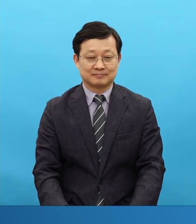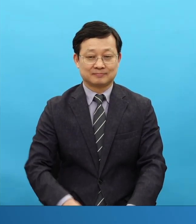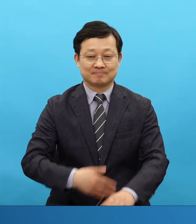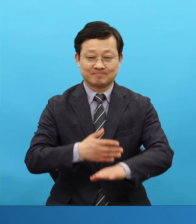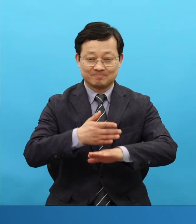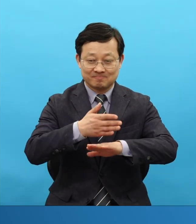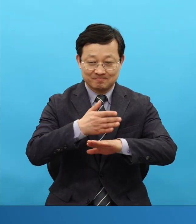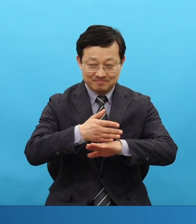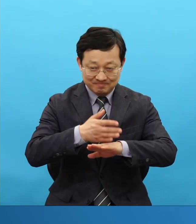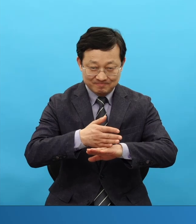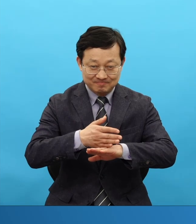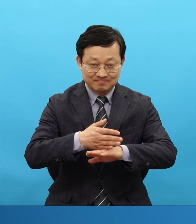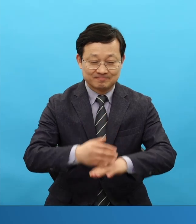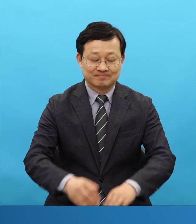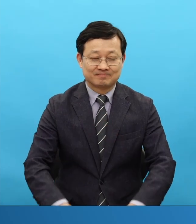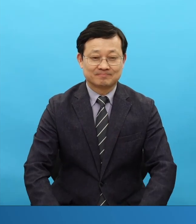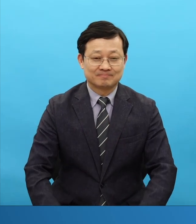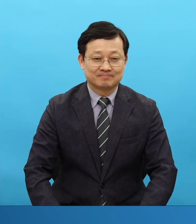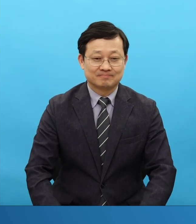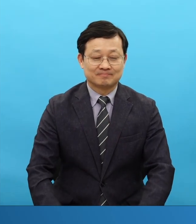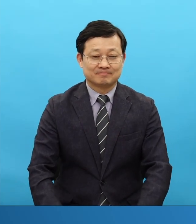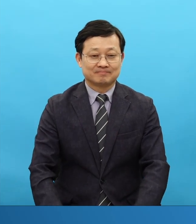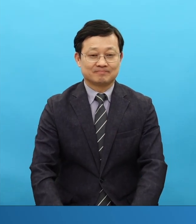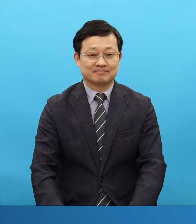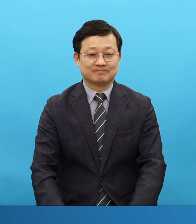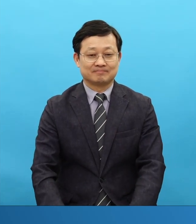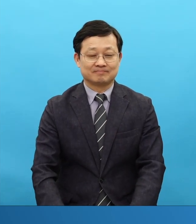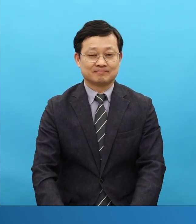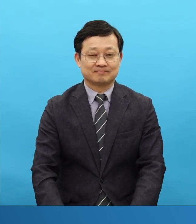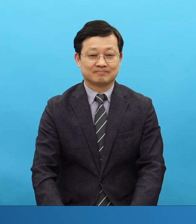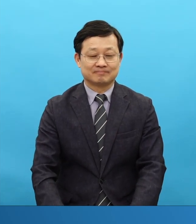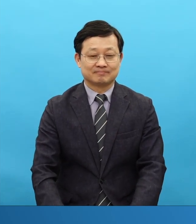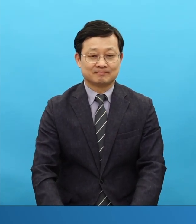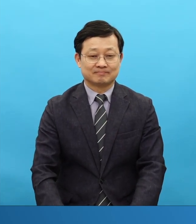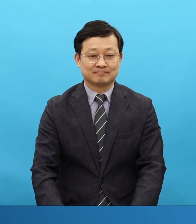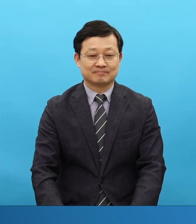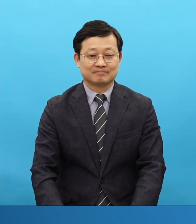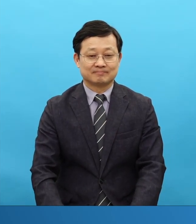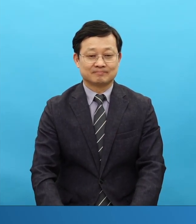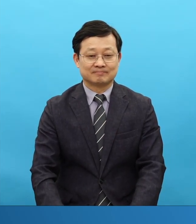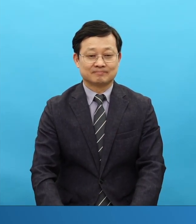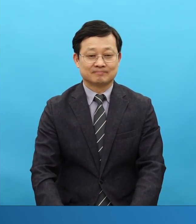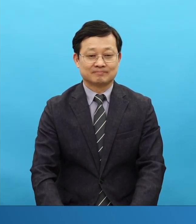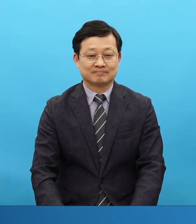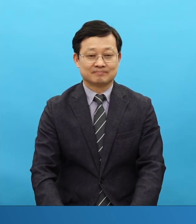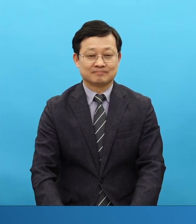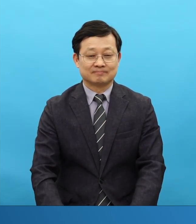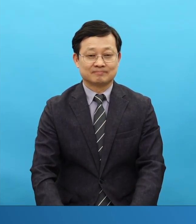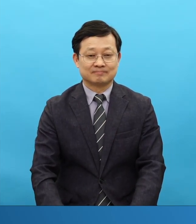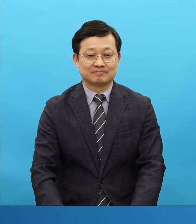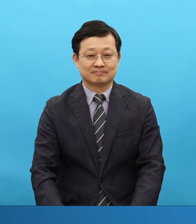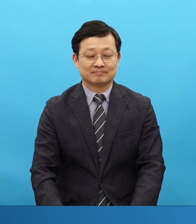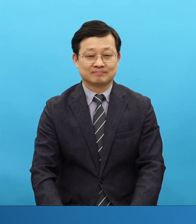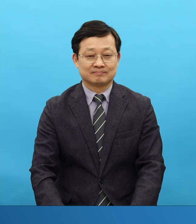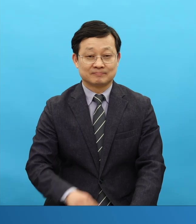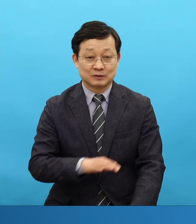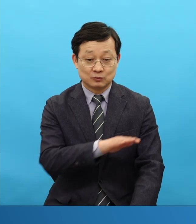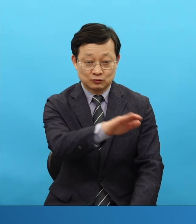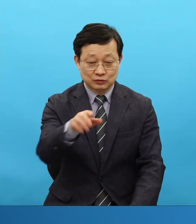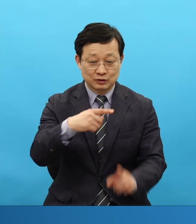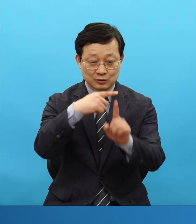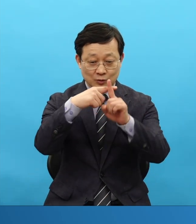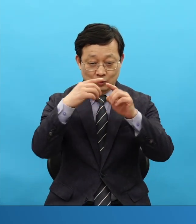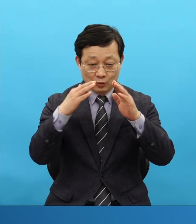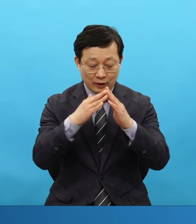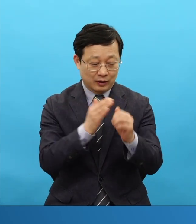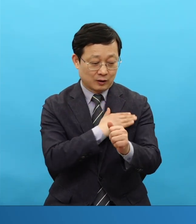감사합니다. Thank you very much. 우리 교회 우리 권사님들이 24 기도팀을 구성했다고 합니다. They said